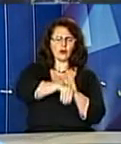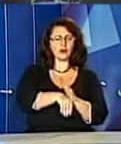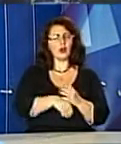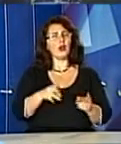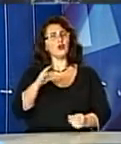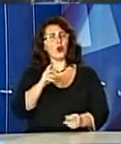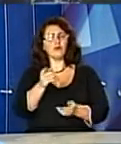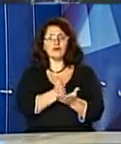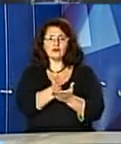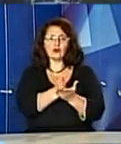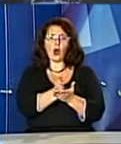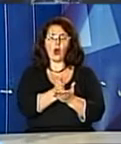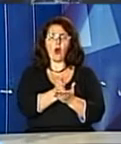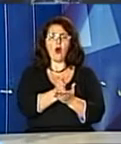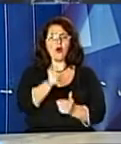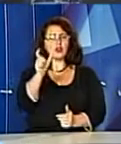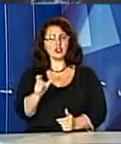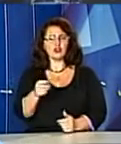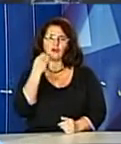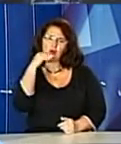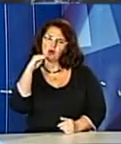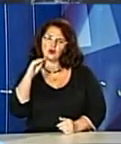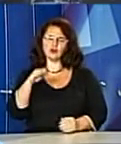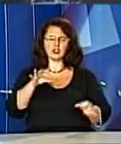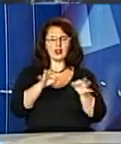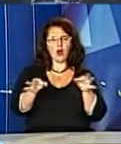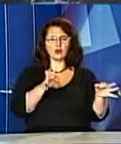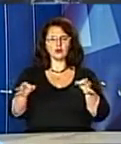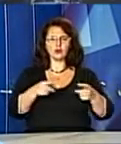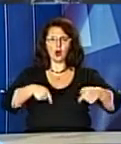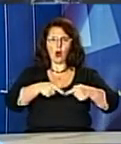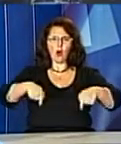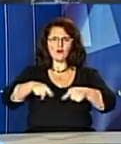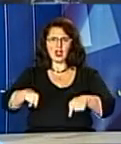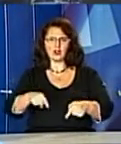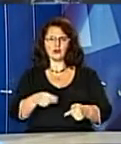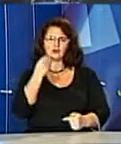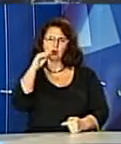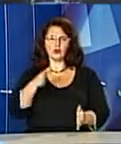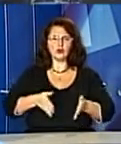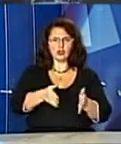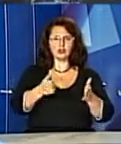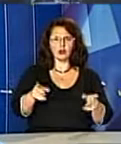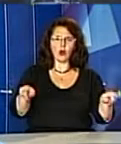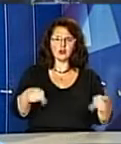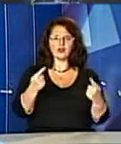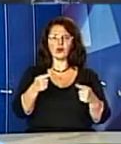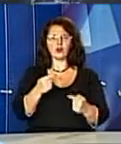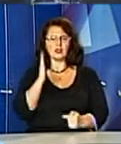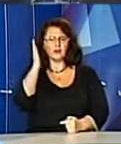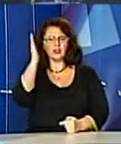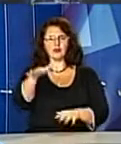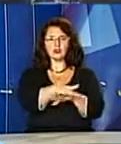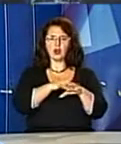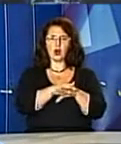вносить конкурс мікропроєктів, поліпшення стану інфраструктурних об'єктів, створення планів перспективних громад та міжнародне